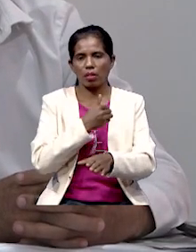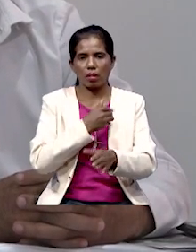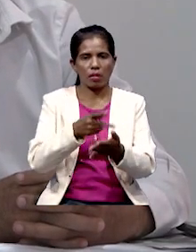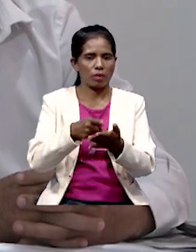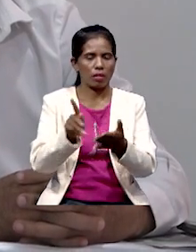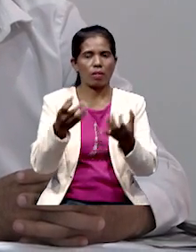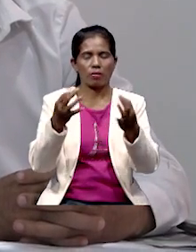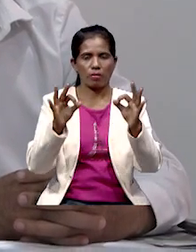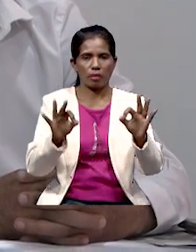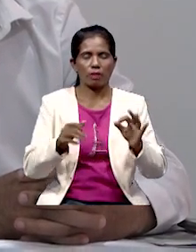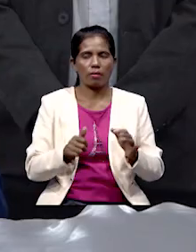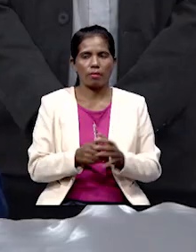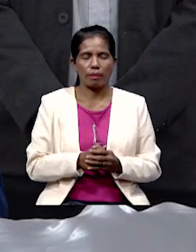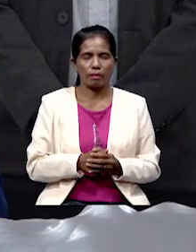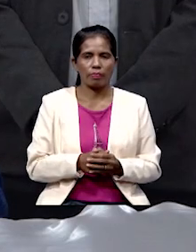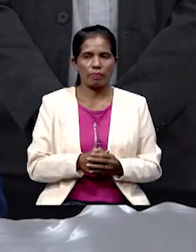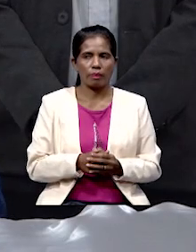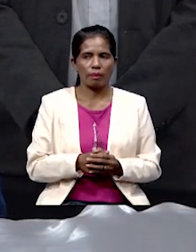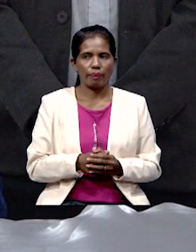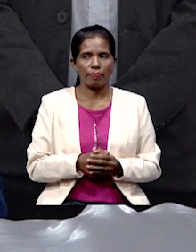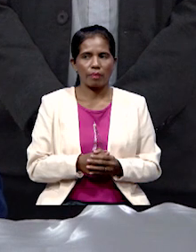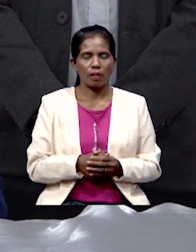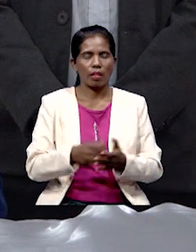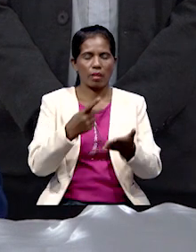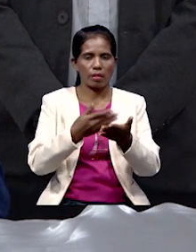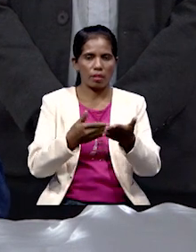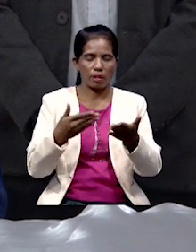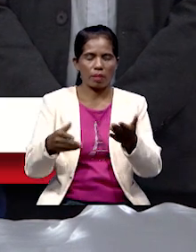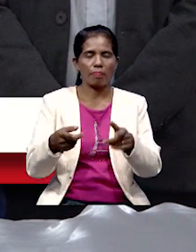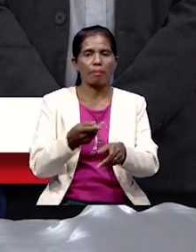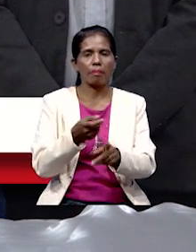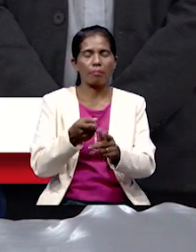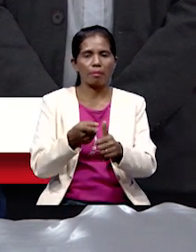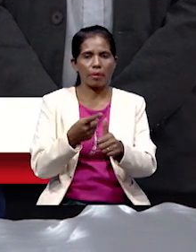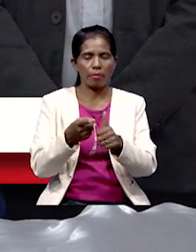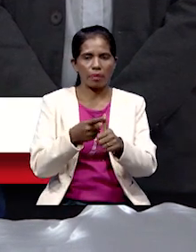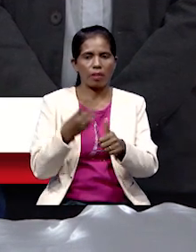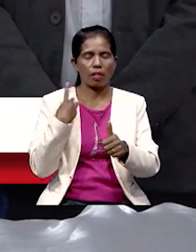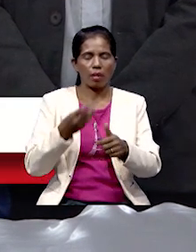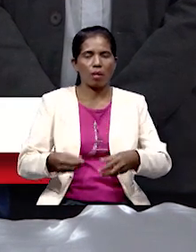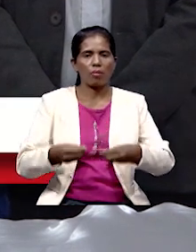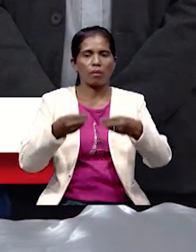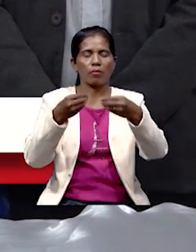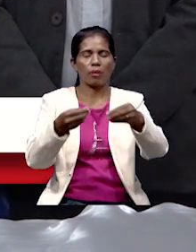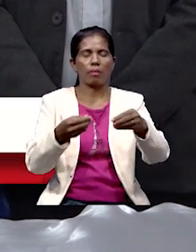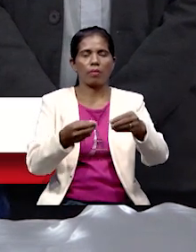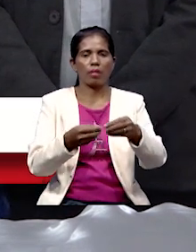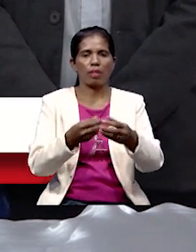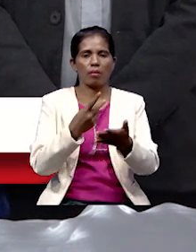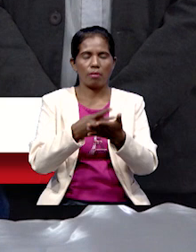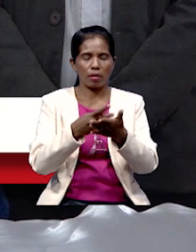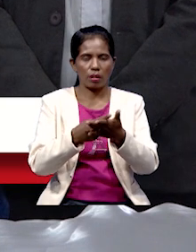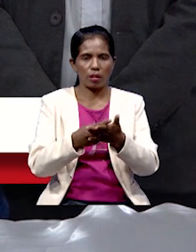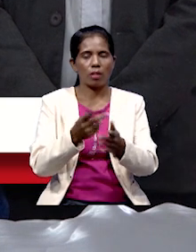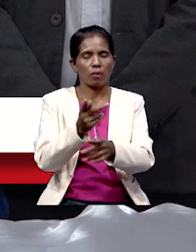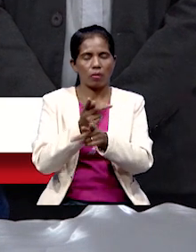hotu. Produto dahuluk no principal, nebe ami atu ofrece ba ma mercado ma seguro da vida, iha